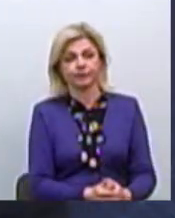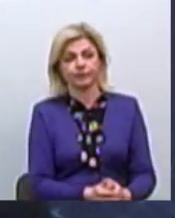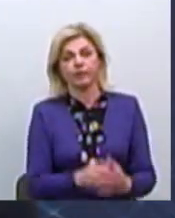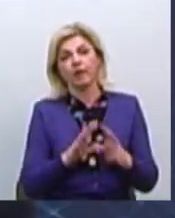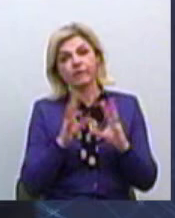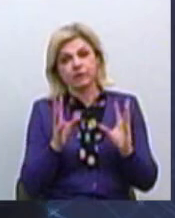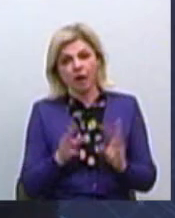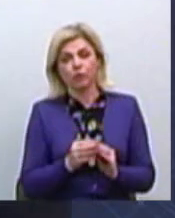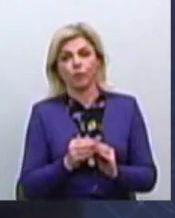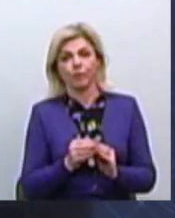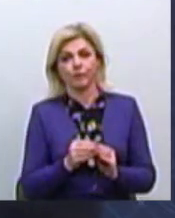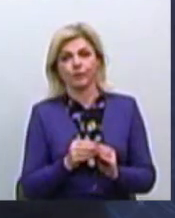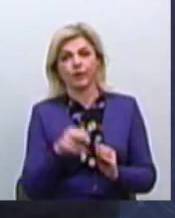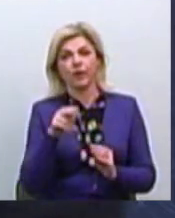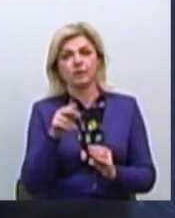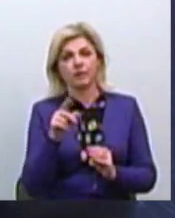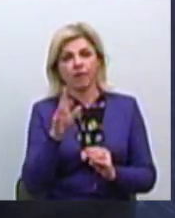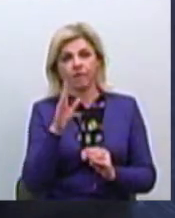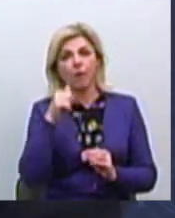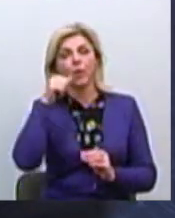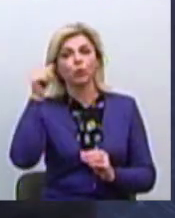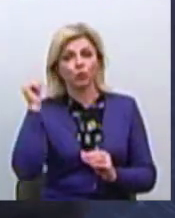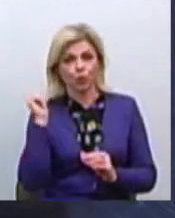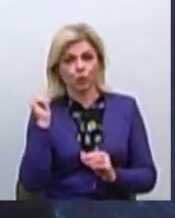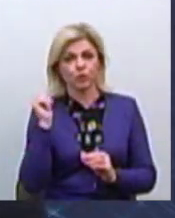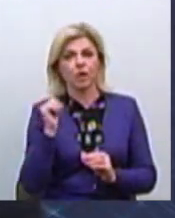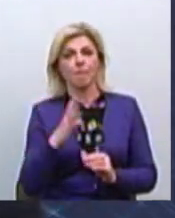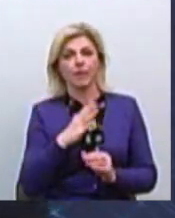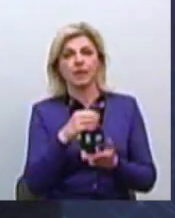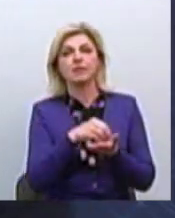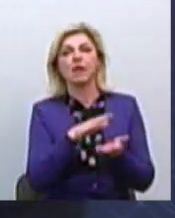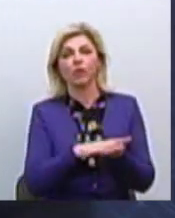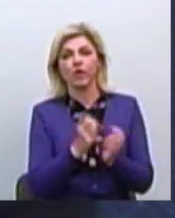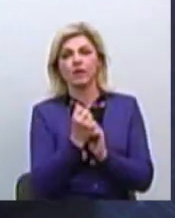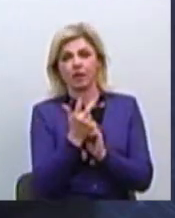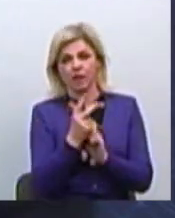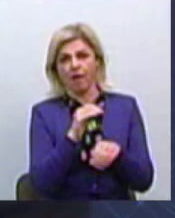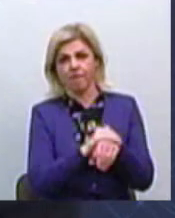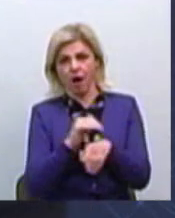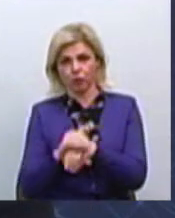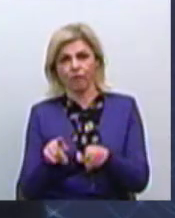Загалом в минулому році було зареєстровано 13 фактів подій,